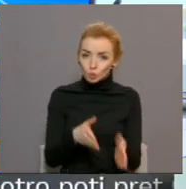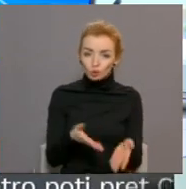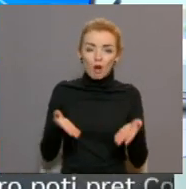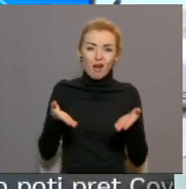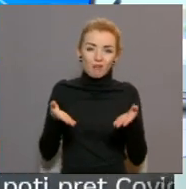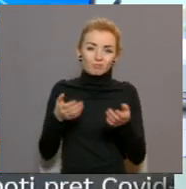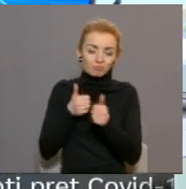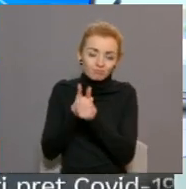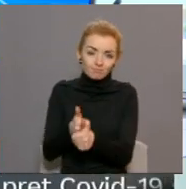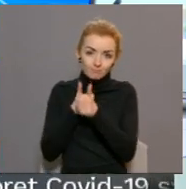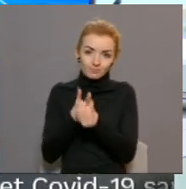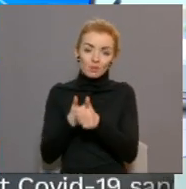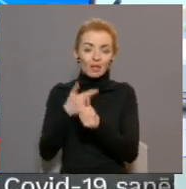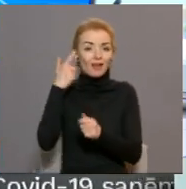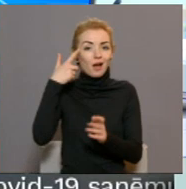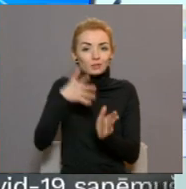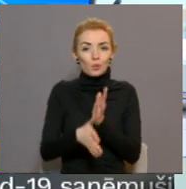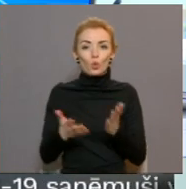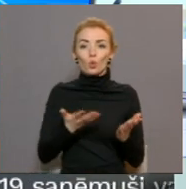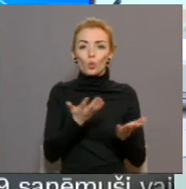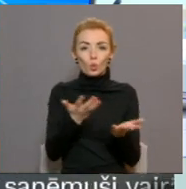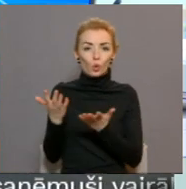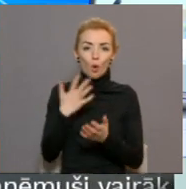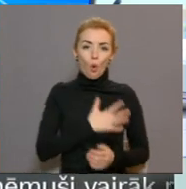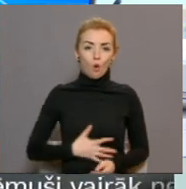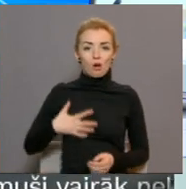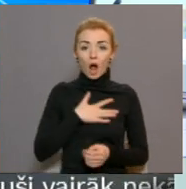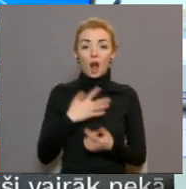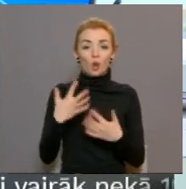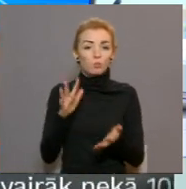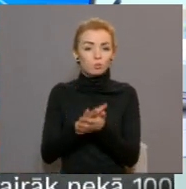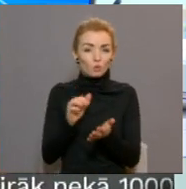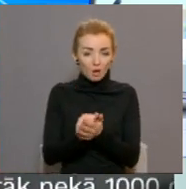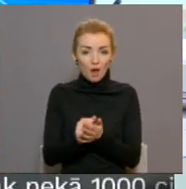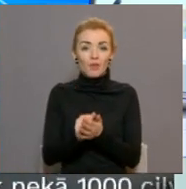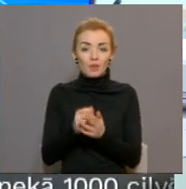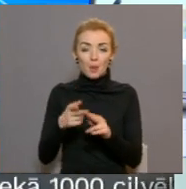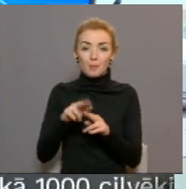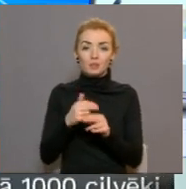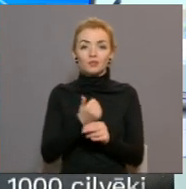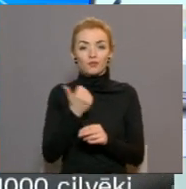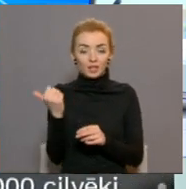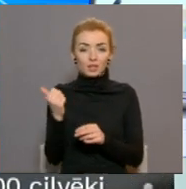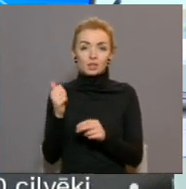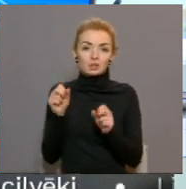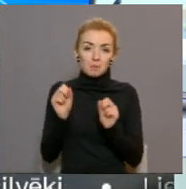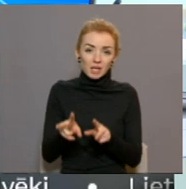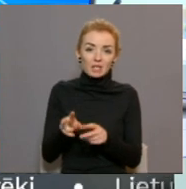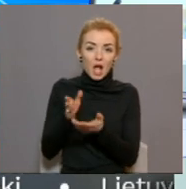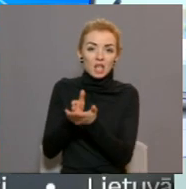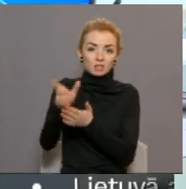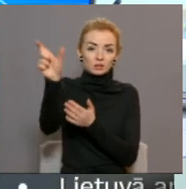būs jāsaprot, kuri orgāni ir bojāti, un līdz ar to tad viņi pie tā speciālista arī varēs